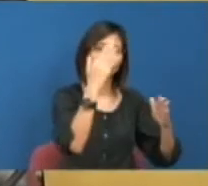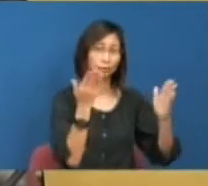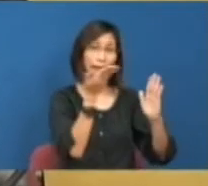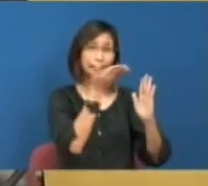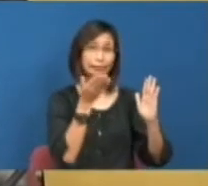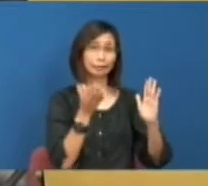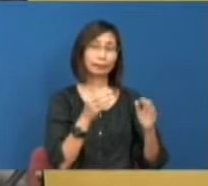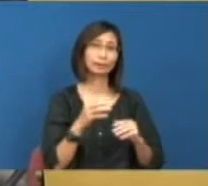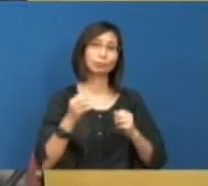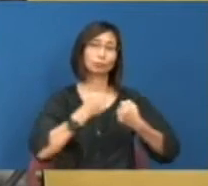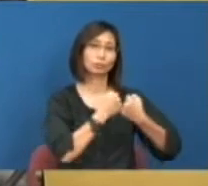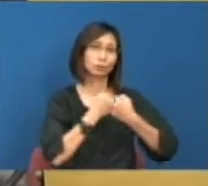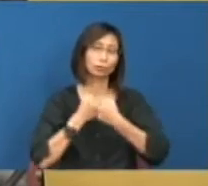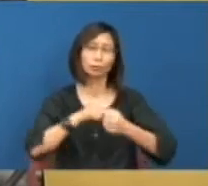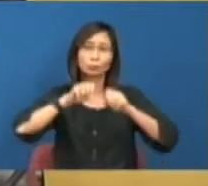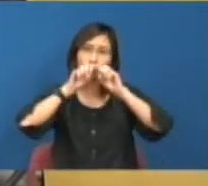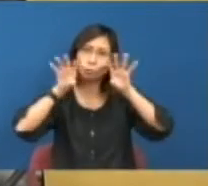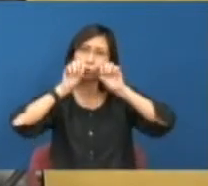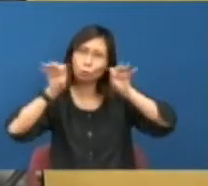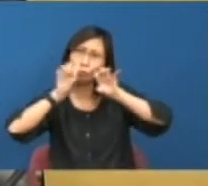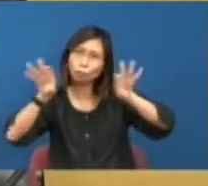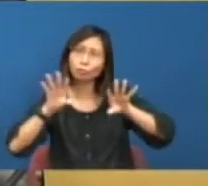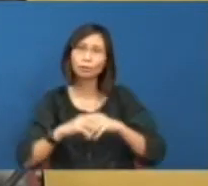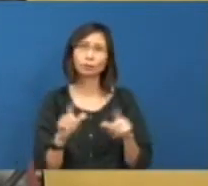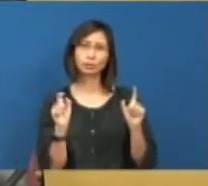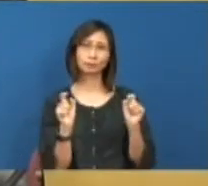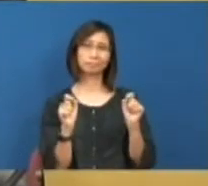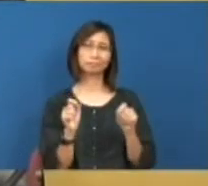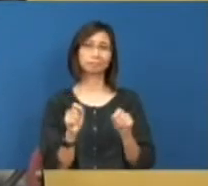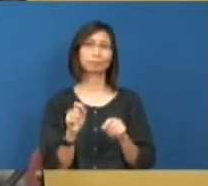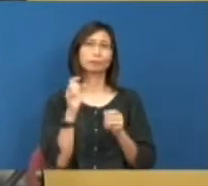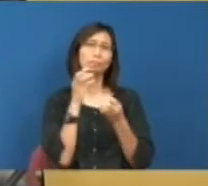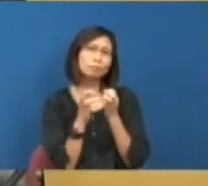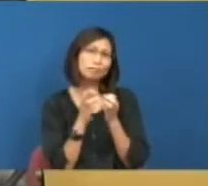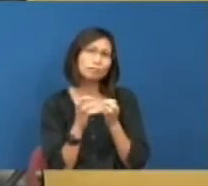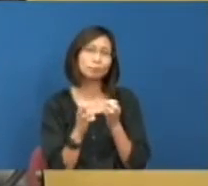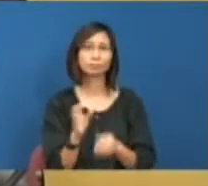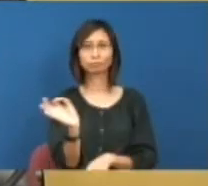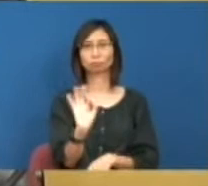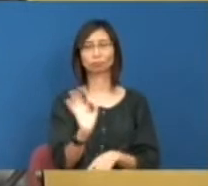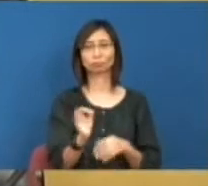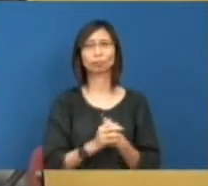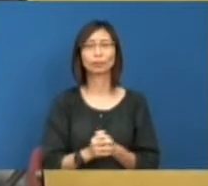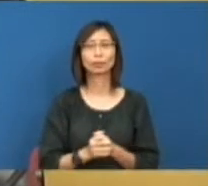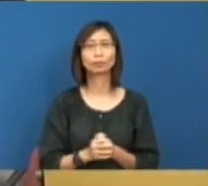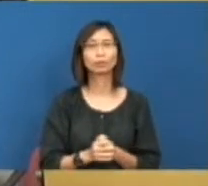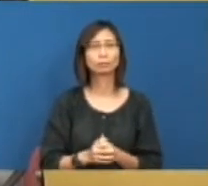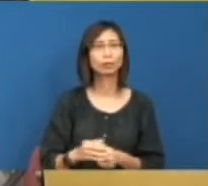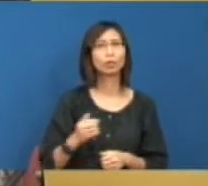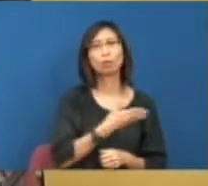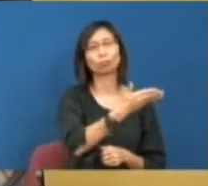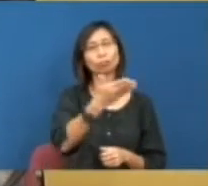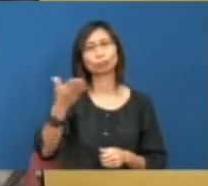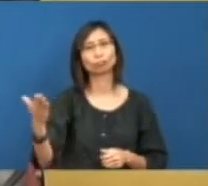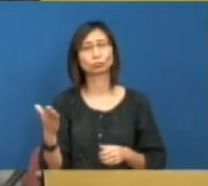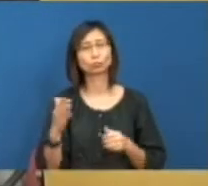嘅。階級鬥爭客觀上面呢個係階級鬥爭，因為大部分擁護舊制